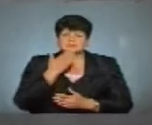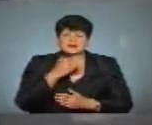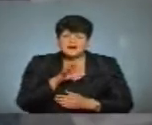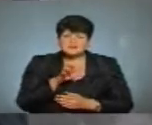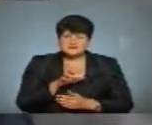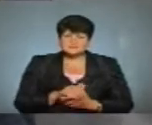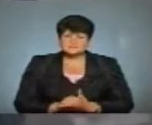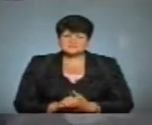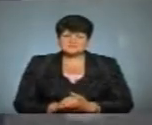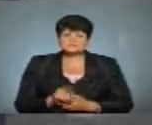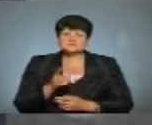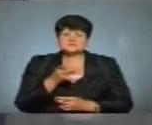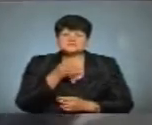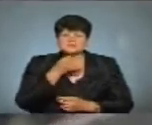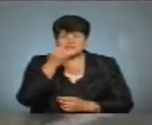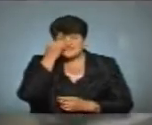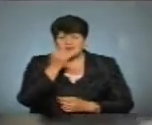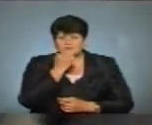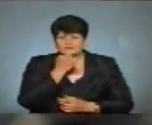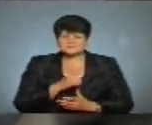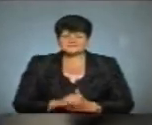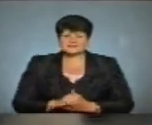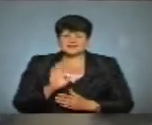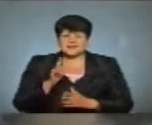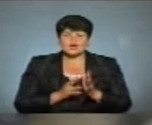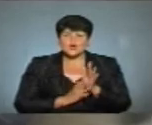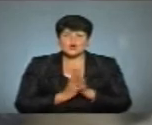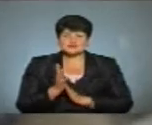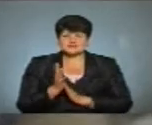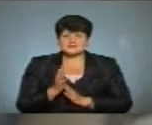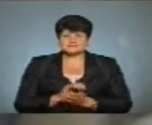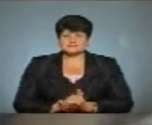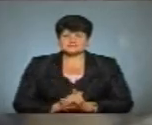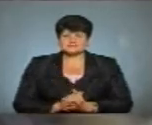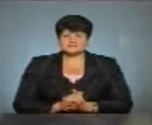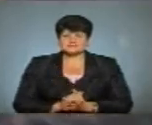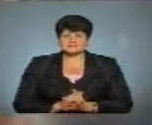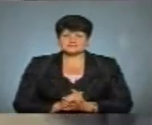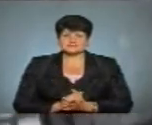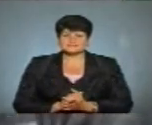Сашка, можу ти сказати? Дякую. Це росте. Боже, мене можуть, а де Віталій?